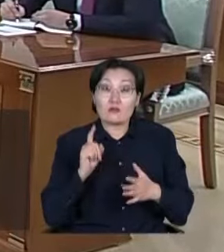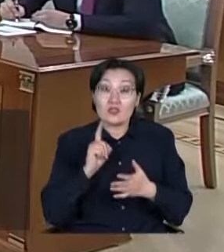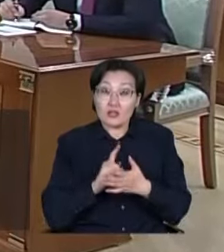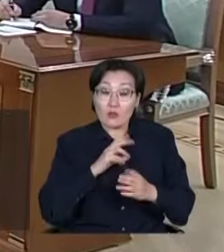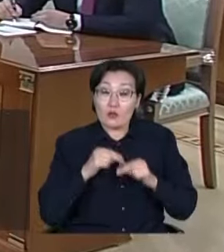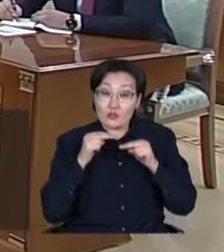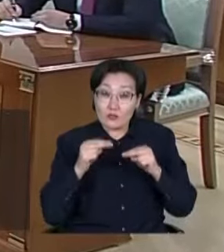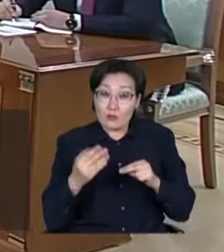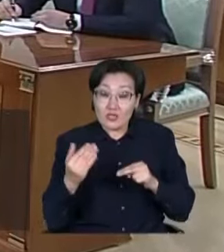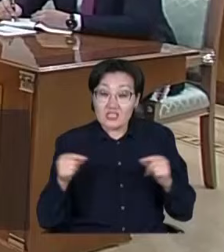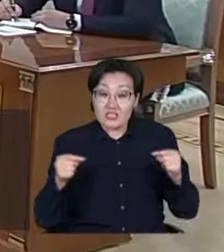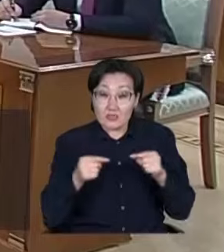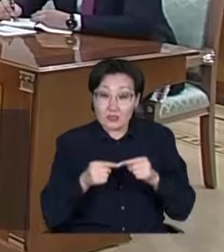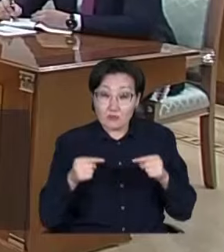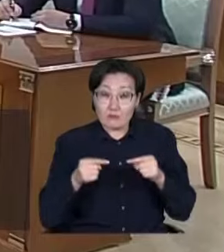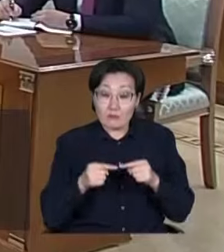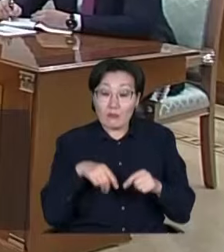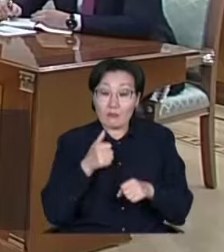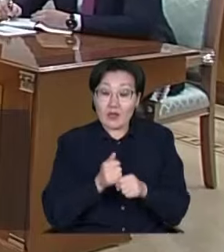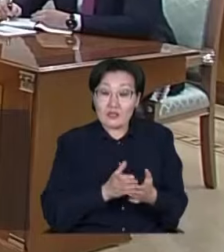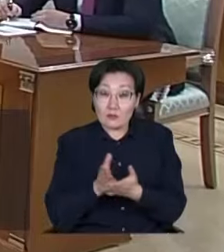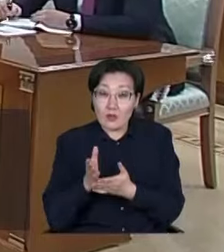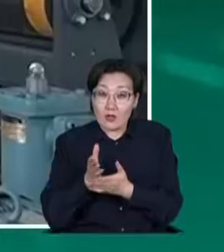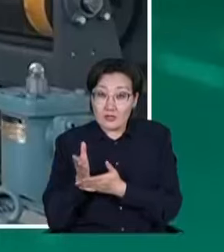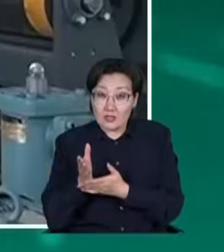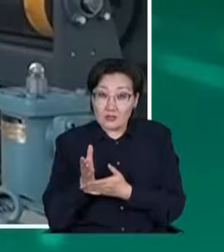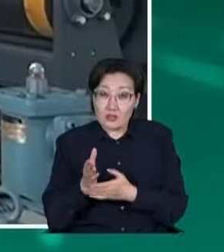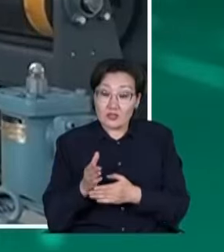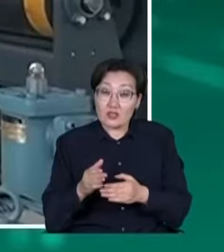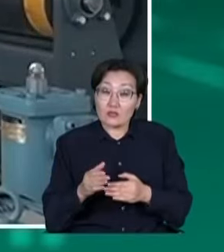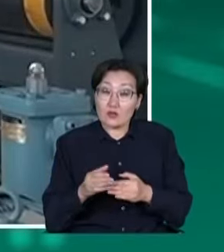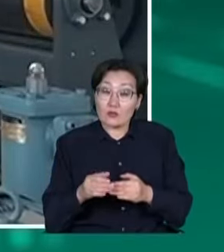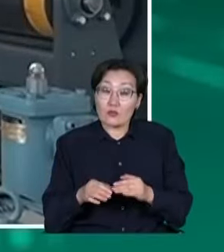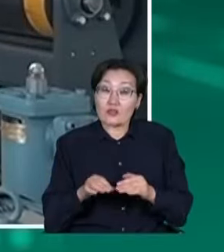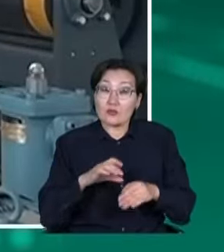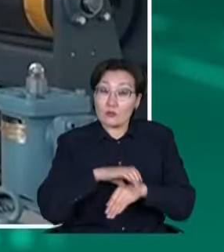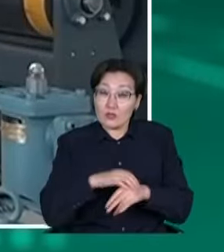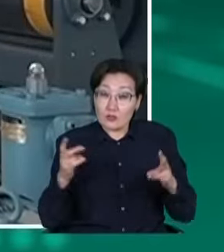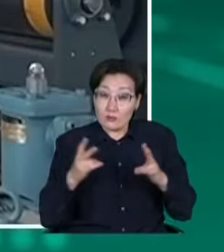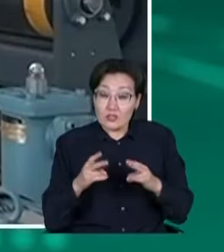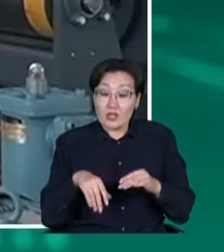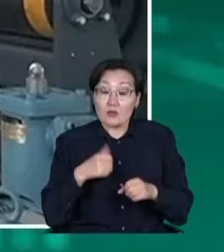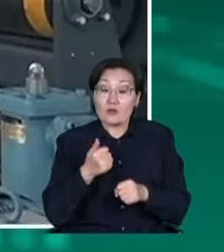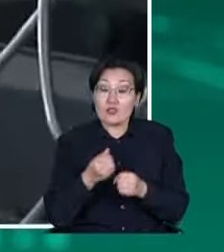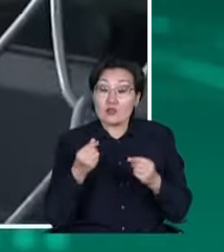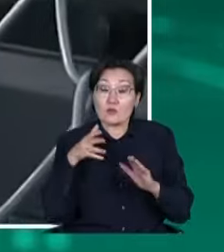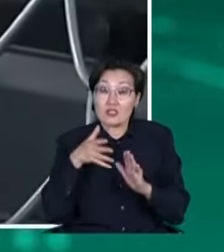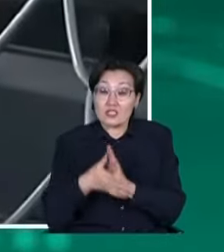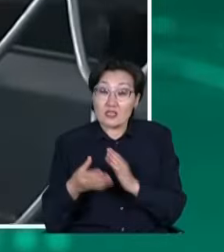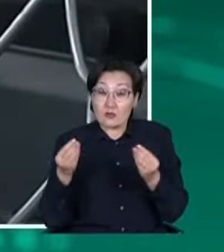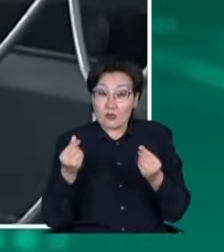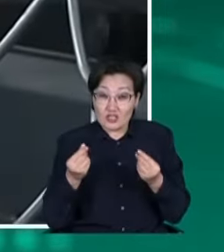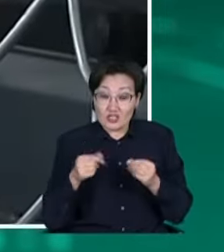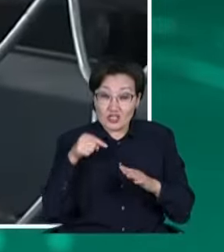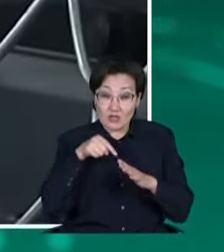бере отырып, оның нақты басымдылықтарын айқындауы керек. Бұдан бөлек Қасым Жомарт Тоқаев негізгі капиталға салынған